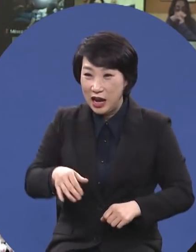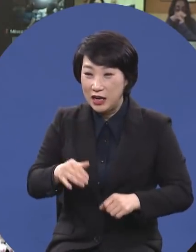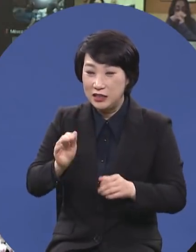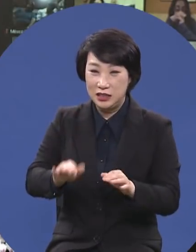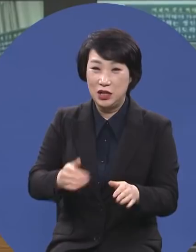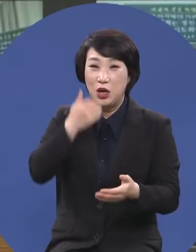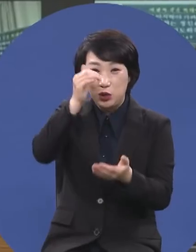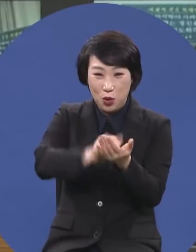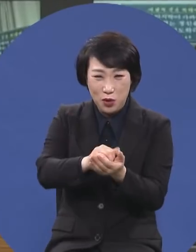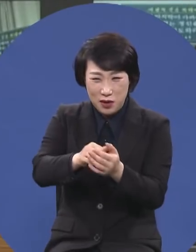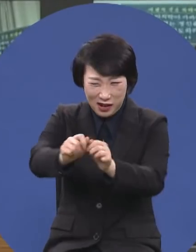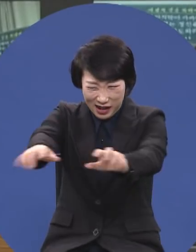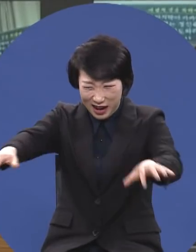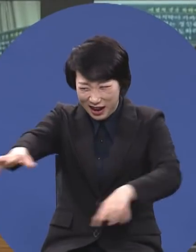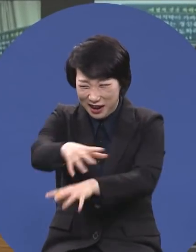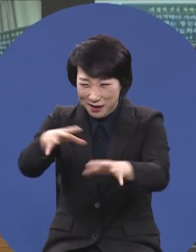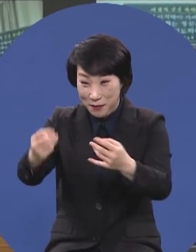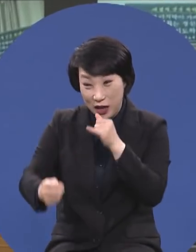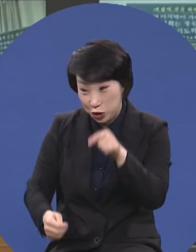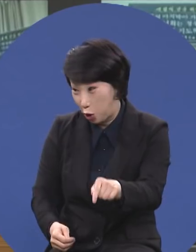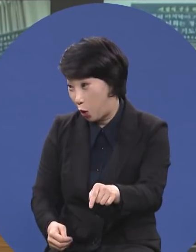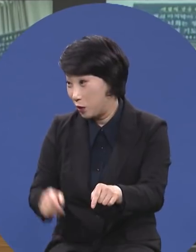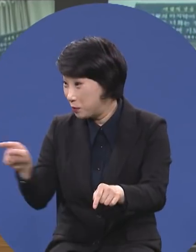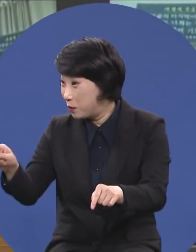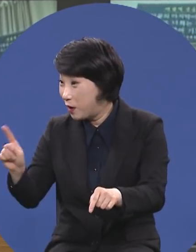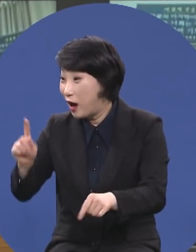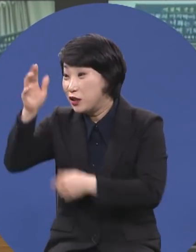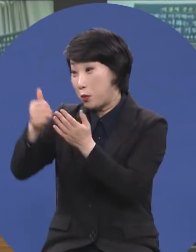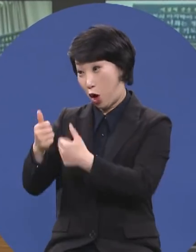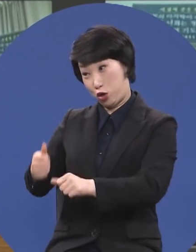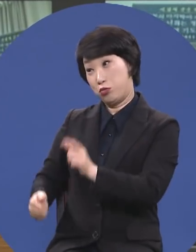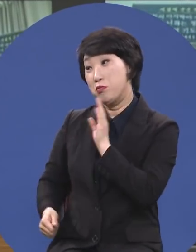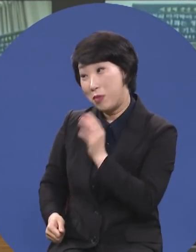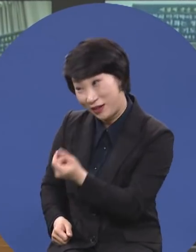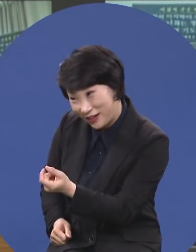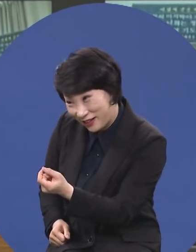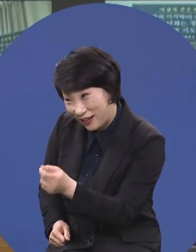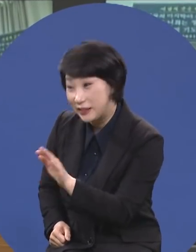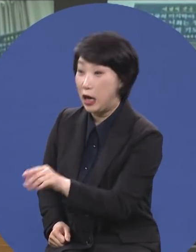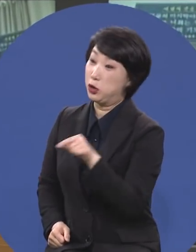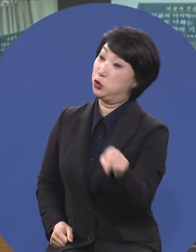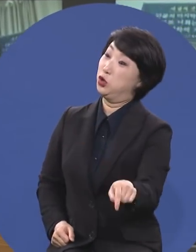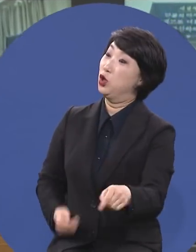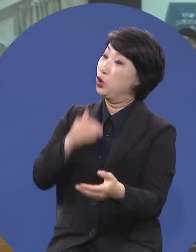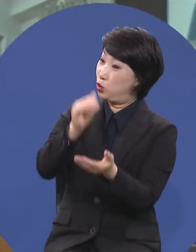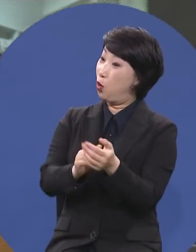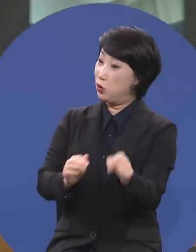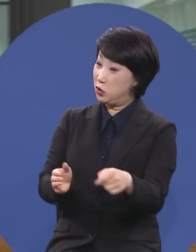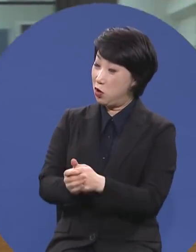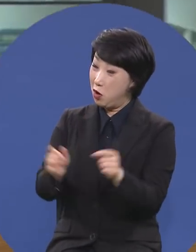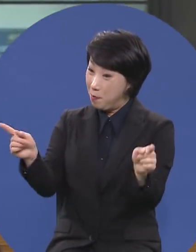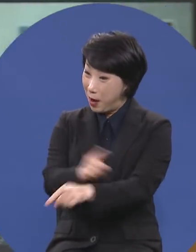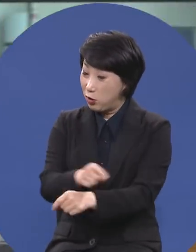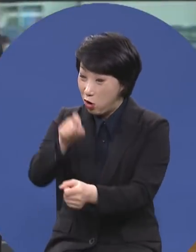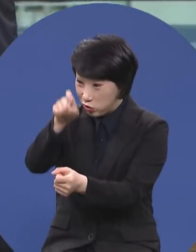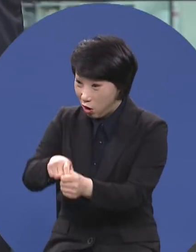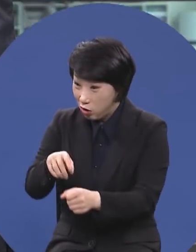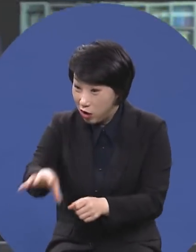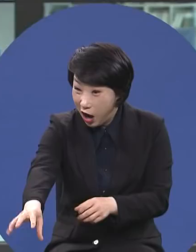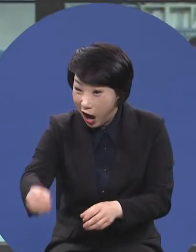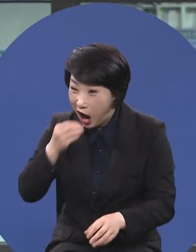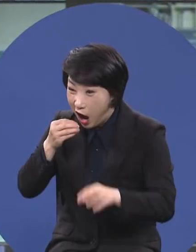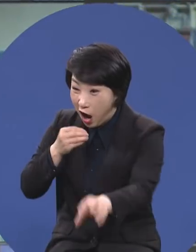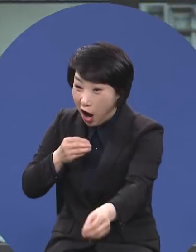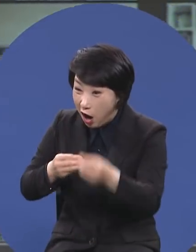많은 떡들이, 돌들이 있지 않느냐? 너는 하나님의 아들이니 능히 이 돌을